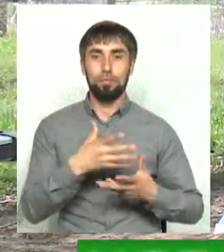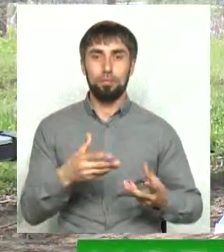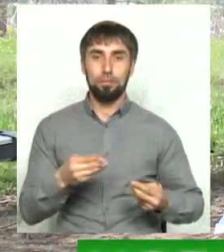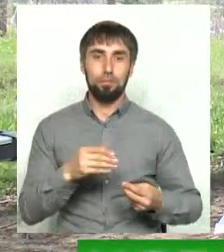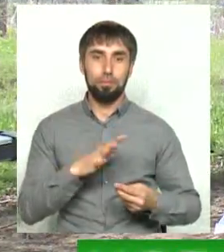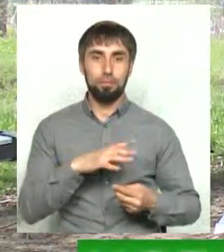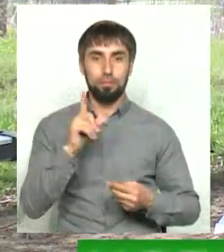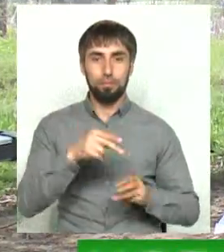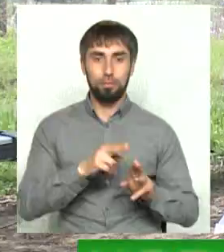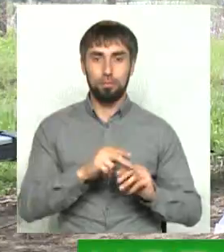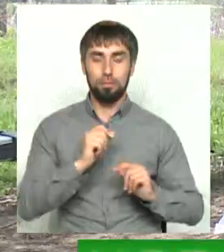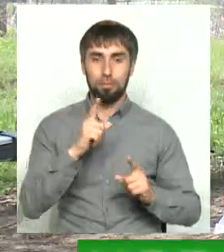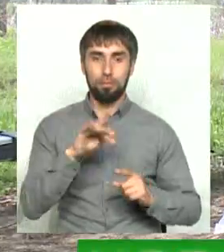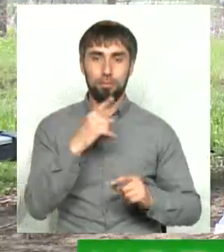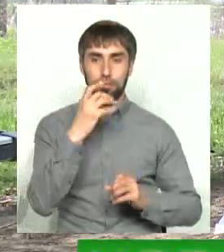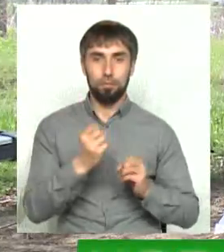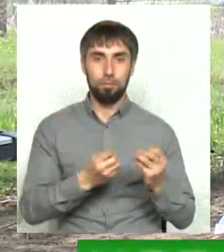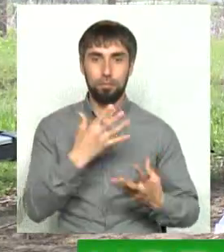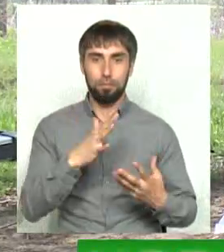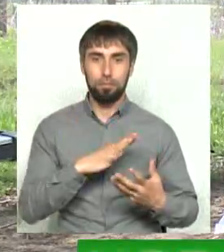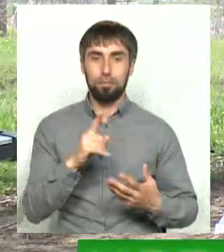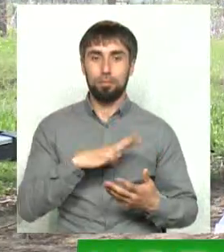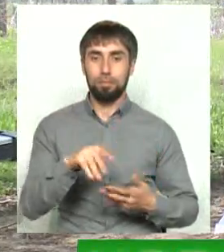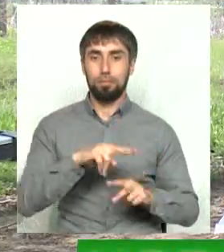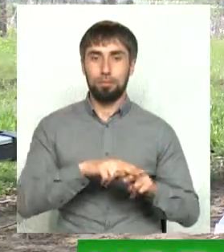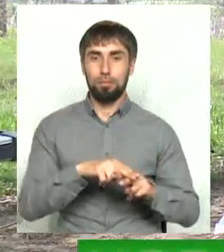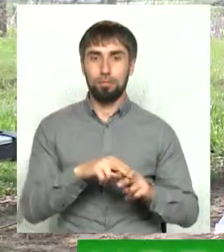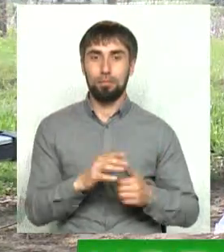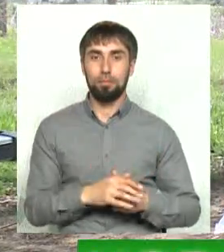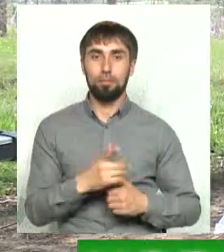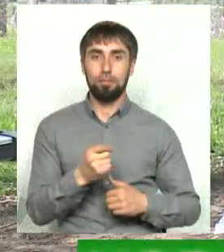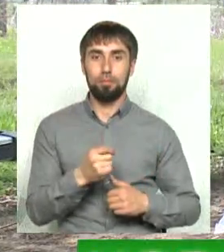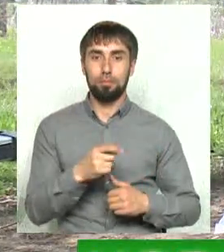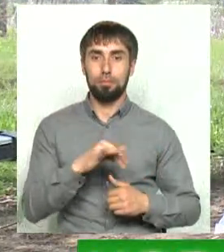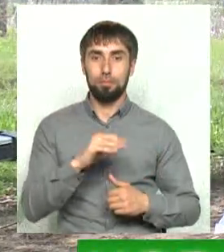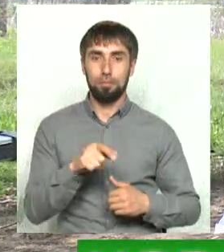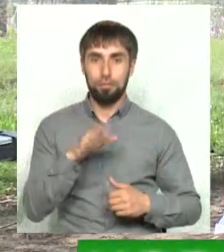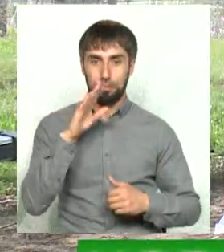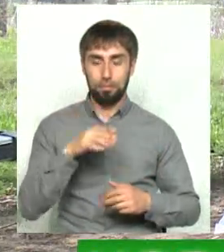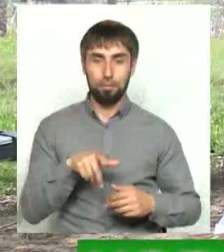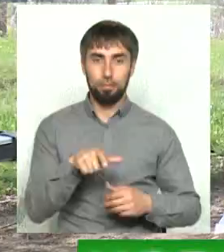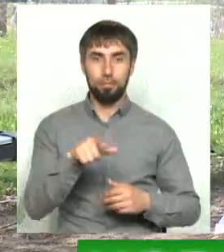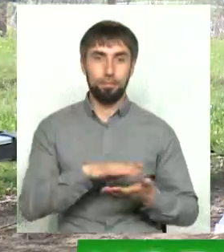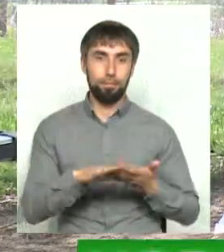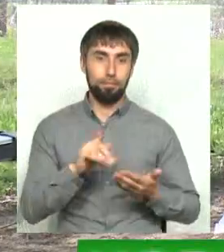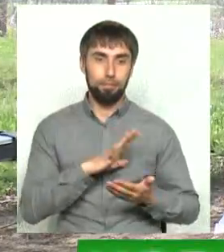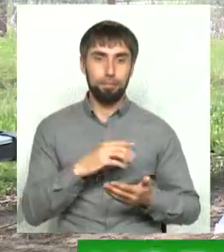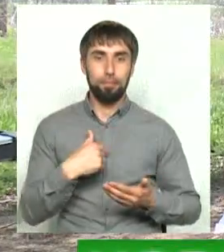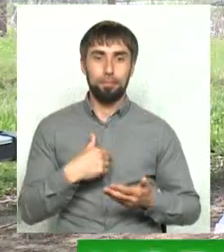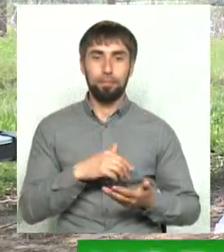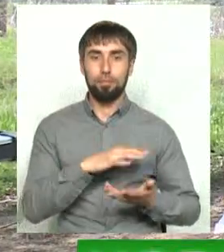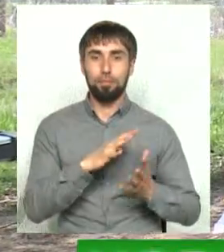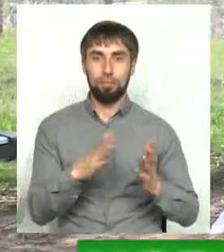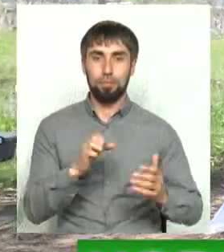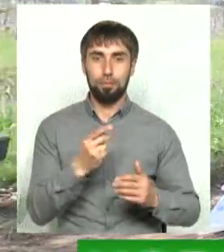все просыпается, все зацветает, чтобы прибрежная полоса, прилегающая территория к Сунжи, была чистая. Мы основной